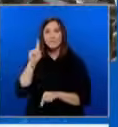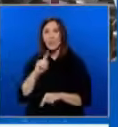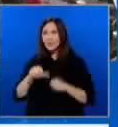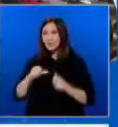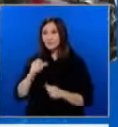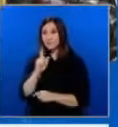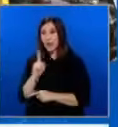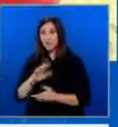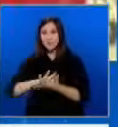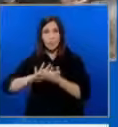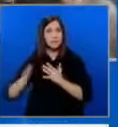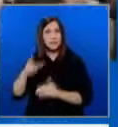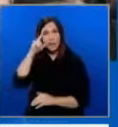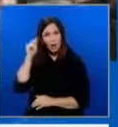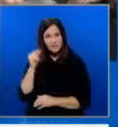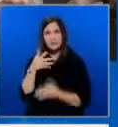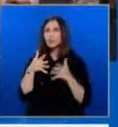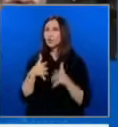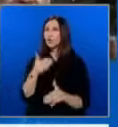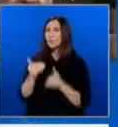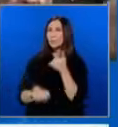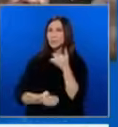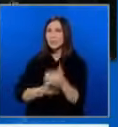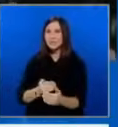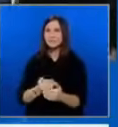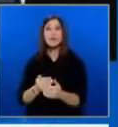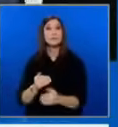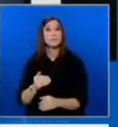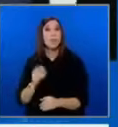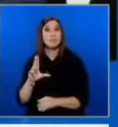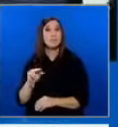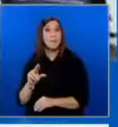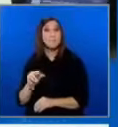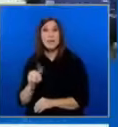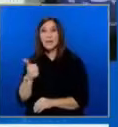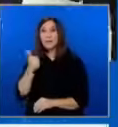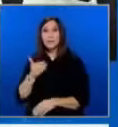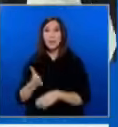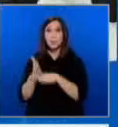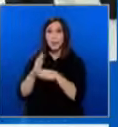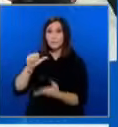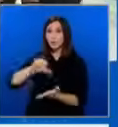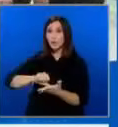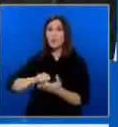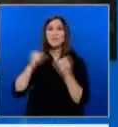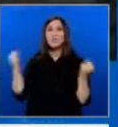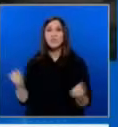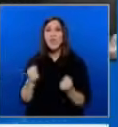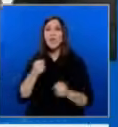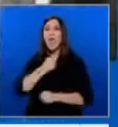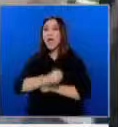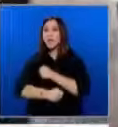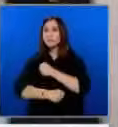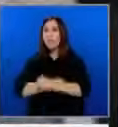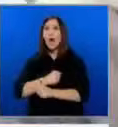заканиха да отмъстят на Тел-Авив. За жестоки последствия намекна и лидерът на подкрепеното от Иран движение